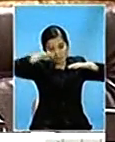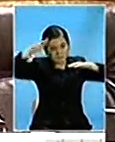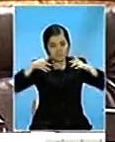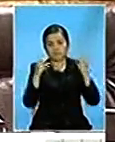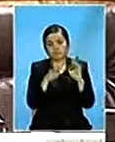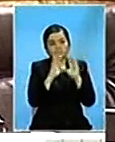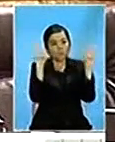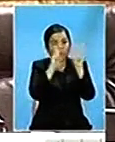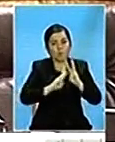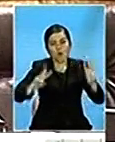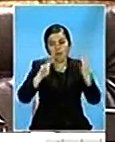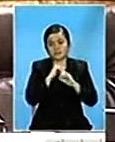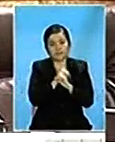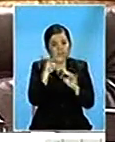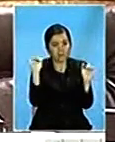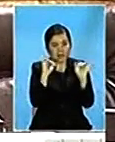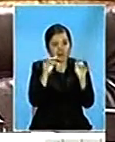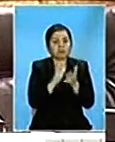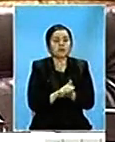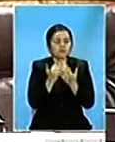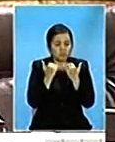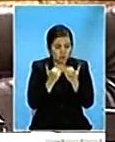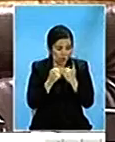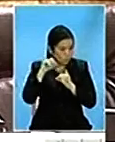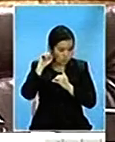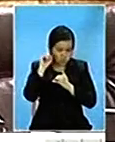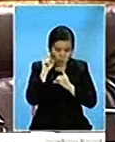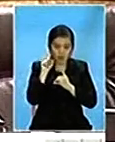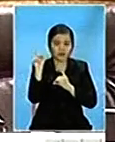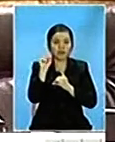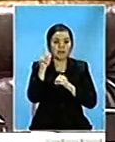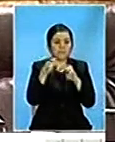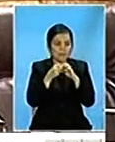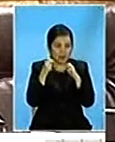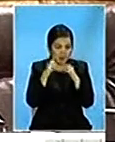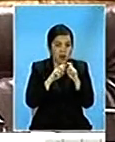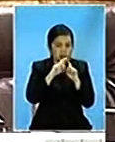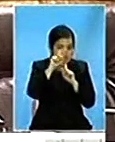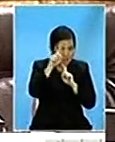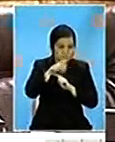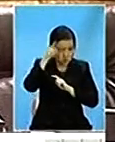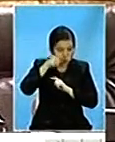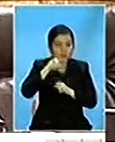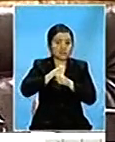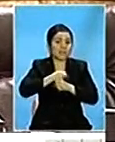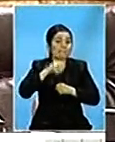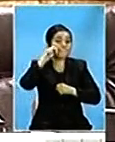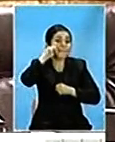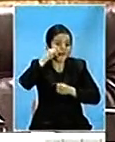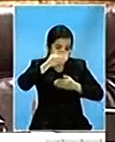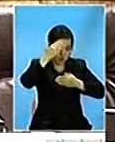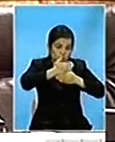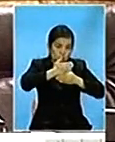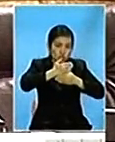พราะฉะนั้นที่ผมเรียนเบื้องต้นเมื่อสักครู่จุดเร่งด่วนที่สุดในการทำปัญหาก็คือ1ต้องไปทำประตูหรือฝายจากที่ท่านว่า